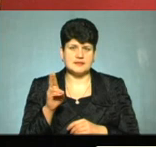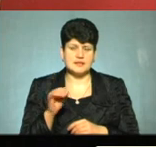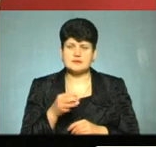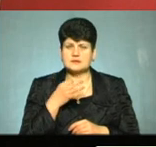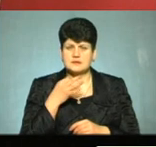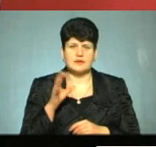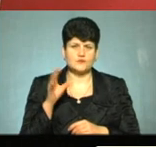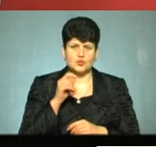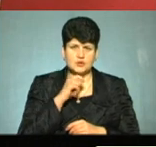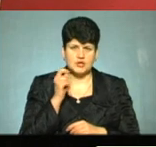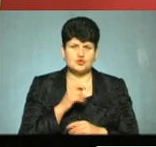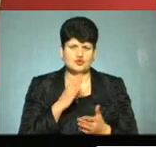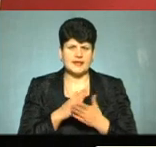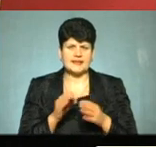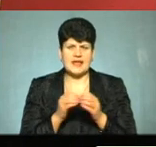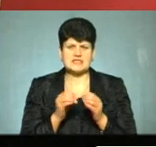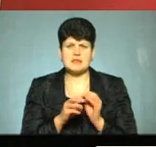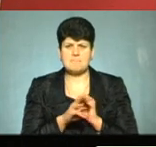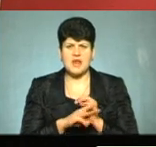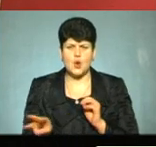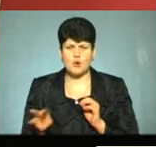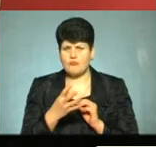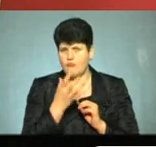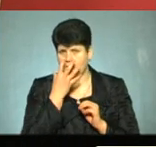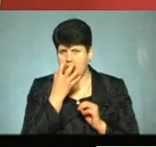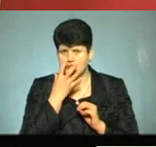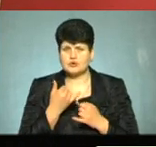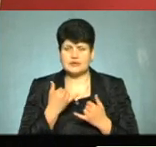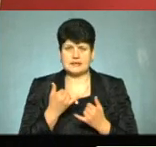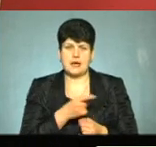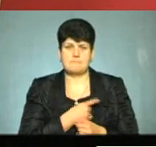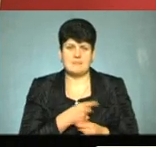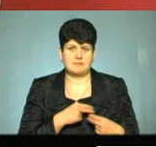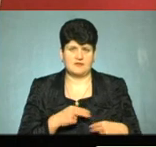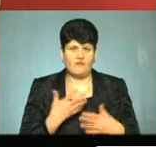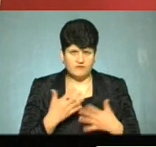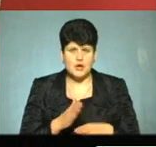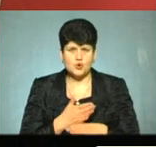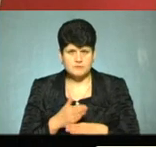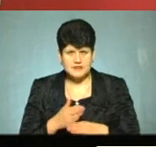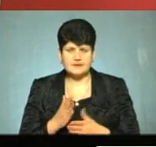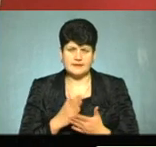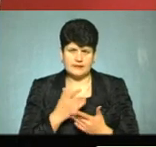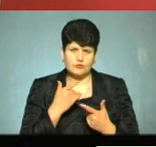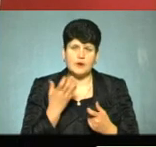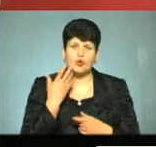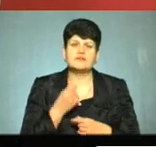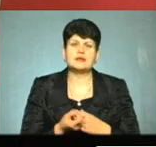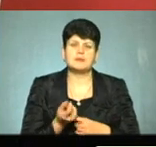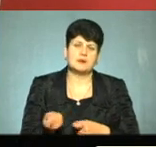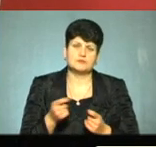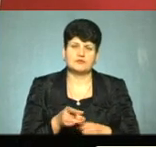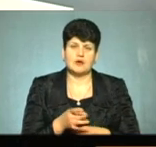правді» казала, що на всю Україну є 10 мільйонів масок для медпрацівників. Чи вже вони розподілені, чи є інформація, коли